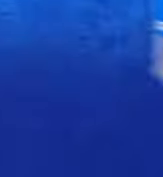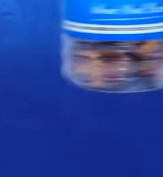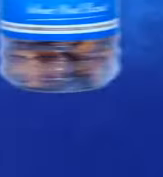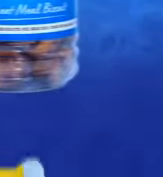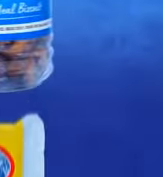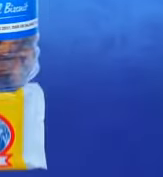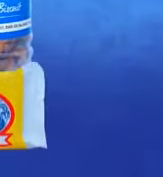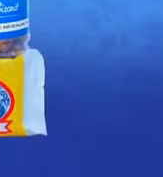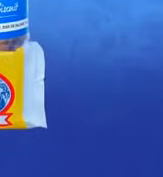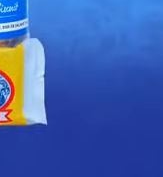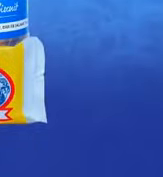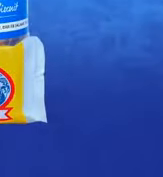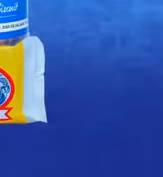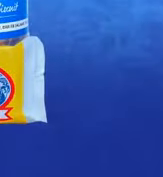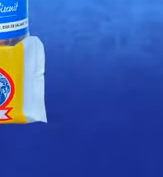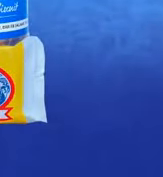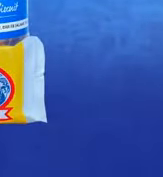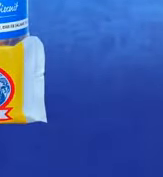0654840261.